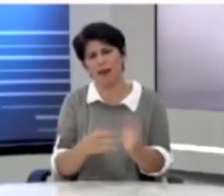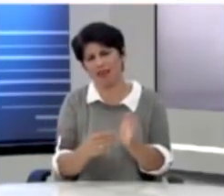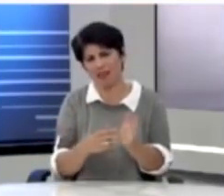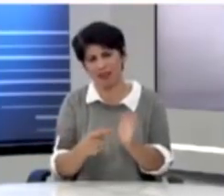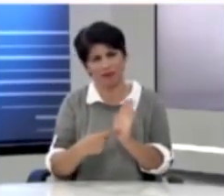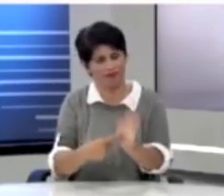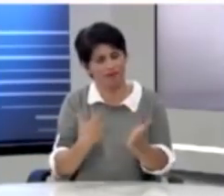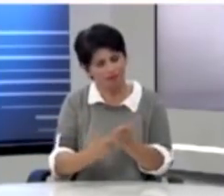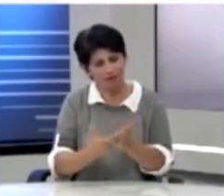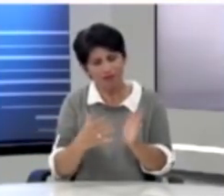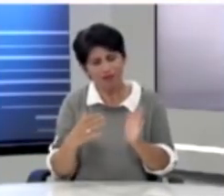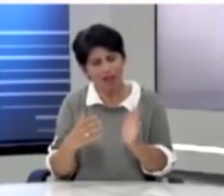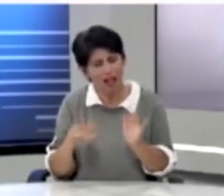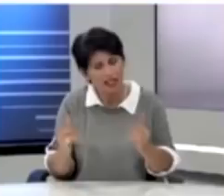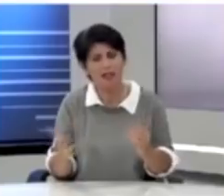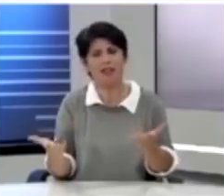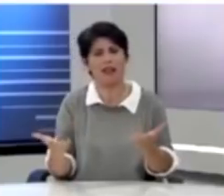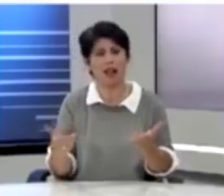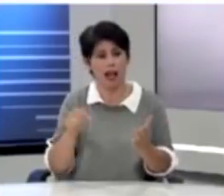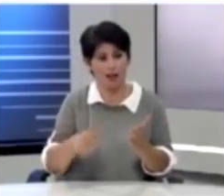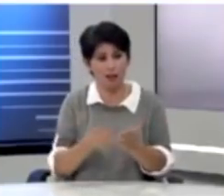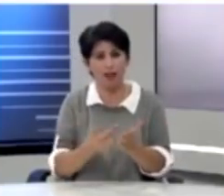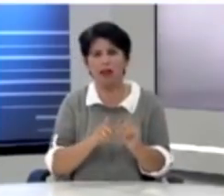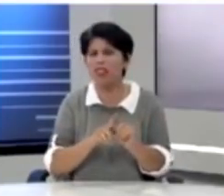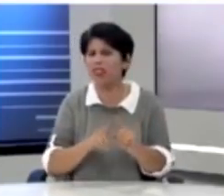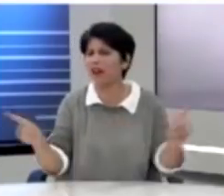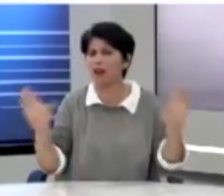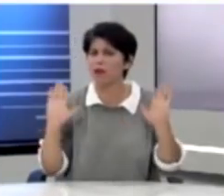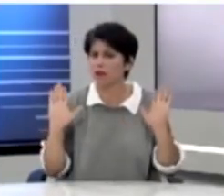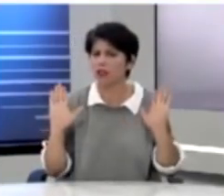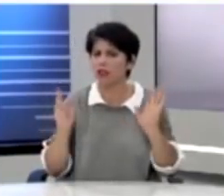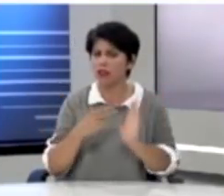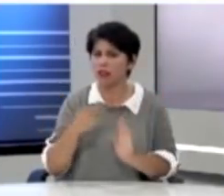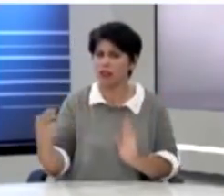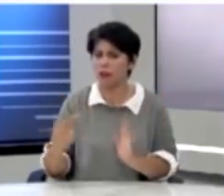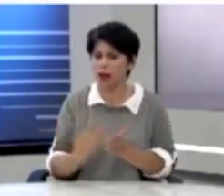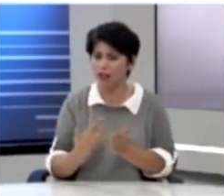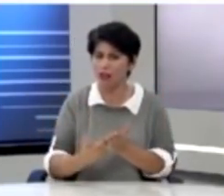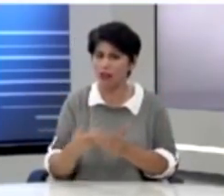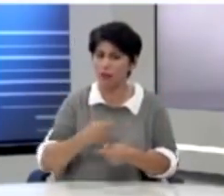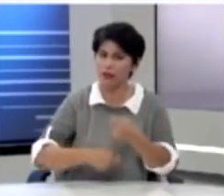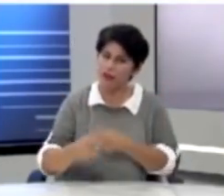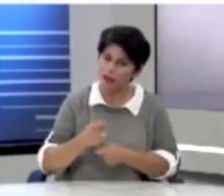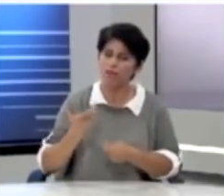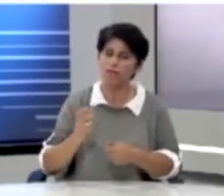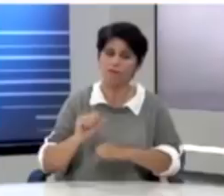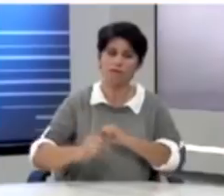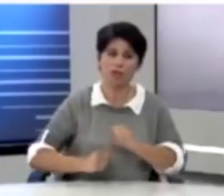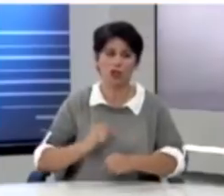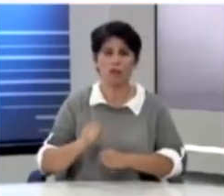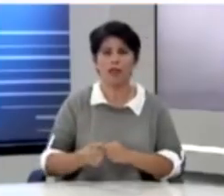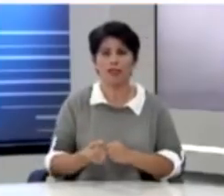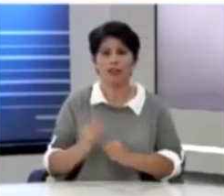παραδείγματα και επιχειρήματα, τα οποία δεν έχουν σχέση και με το θέμα της αδειοδότησης των επιχειρήσεων, προσπαθείτε